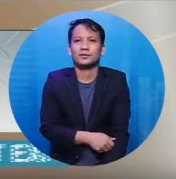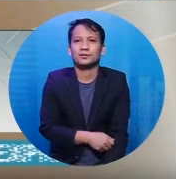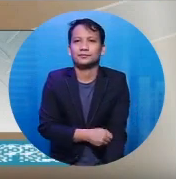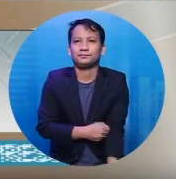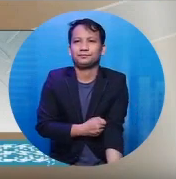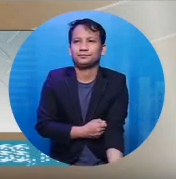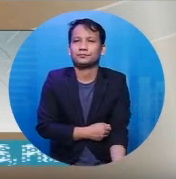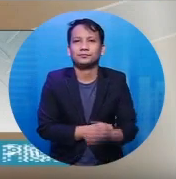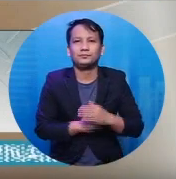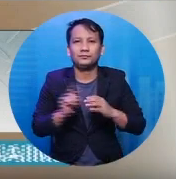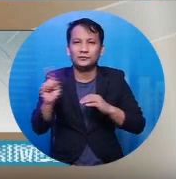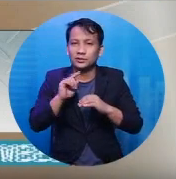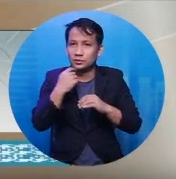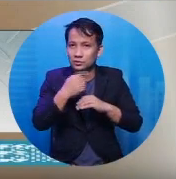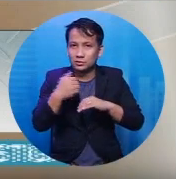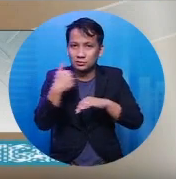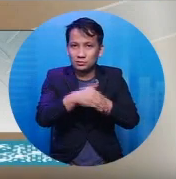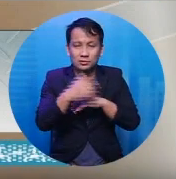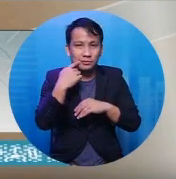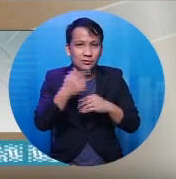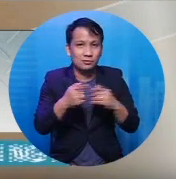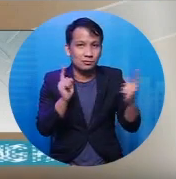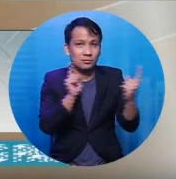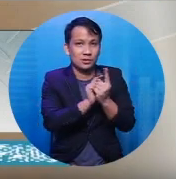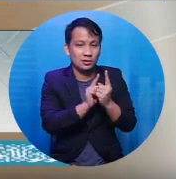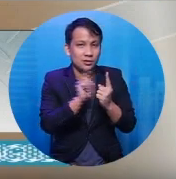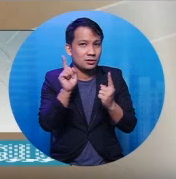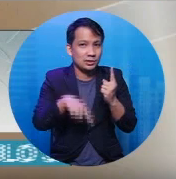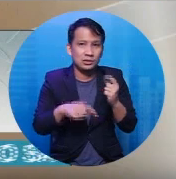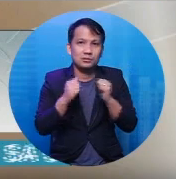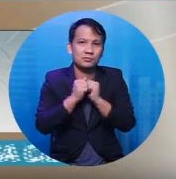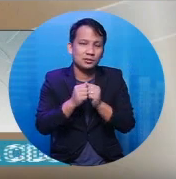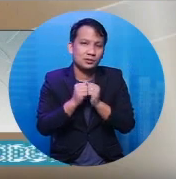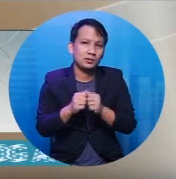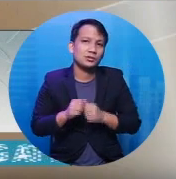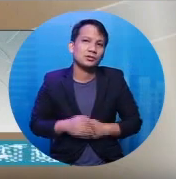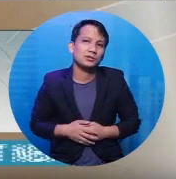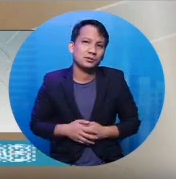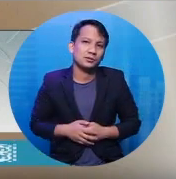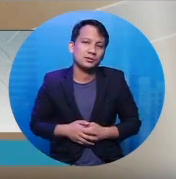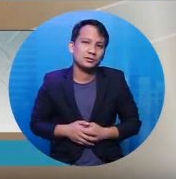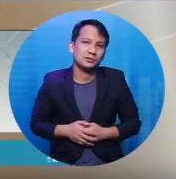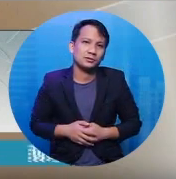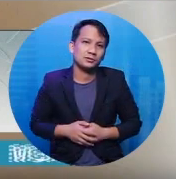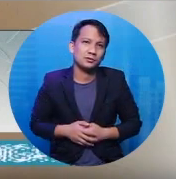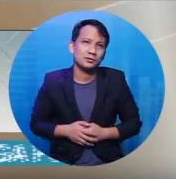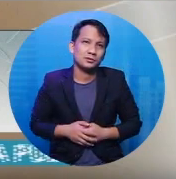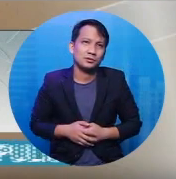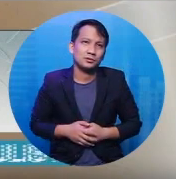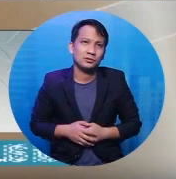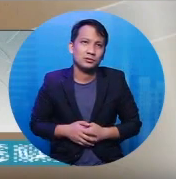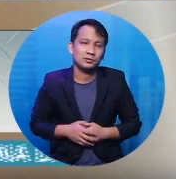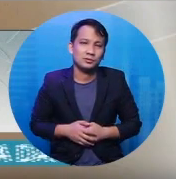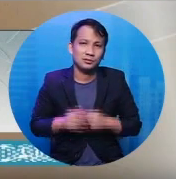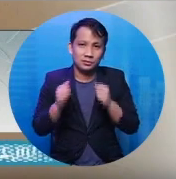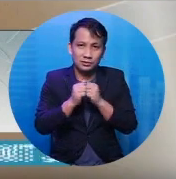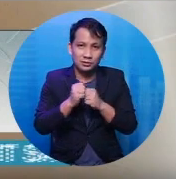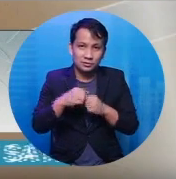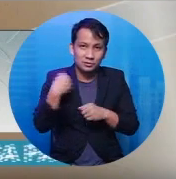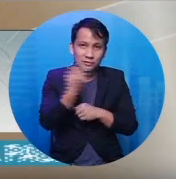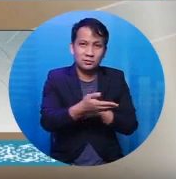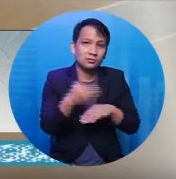Hindi na magpapaloko na hindi mo pa na-meet, hindi mo pa nakasama. Yun lang, Idol. Hindi pa nakasama, hindi ka muna